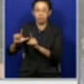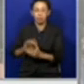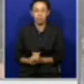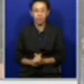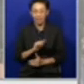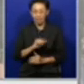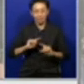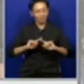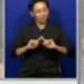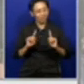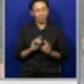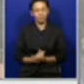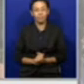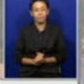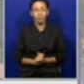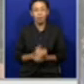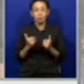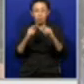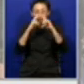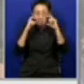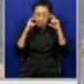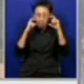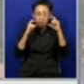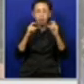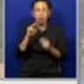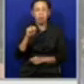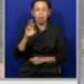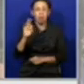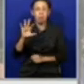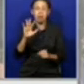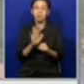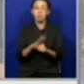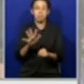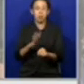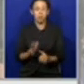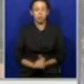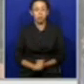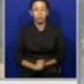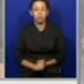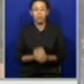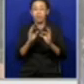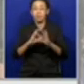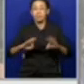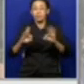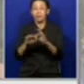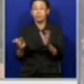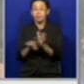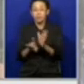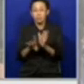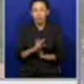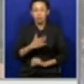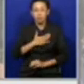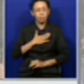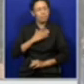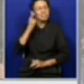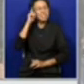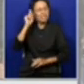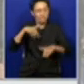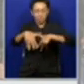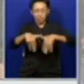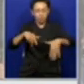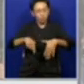นนี้นะครับแมส N95 ก็ยังไม่เพียงพอนี่คือสิ่งที่จำเป็นนะครับเพราะฉะนั้นสุดท้ายผมต้องบอกว่าประชาชนคือฮี